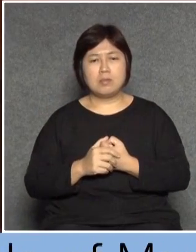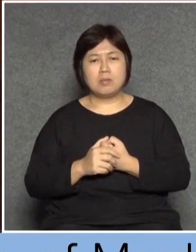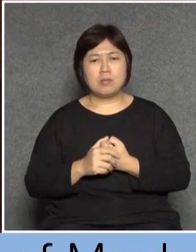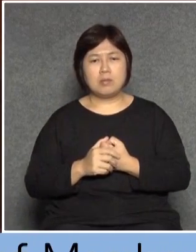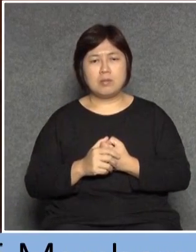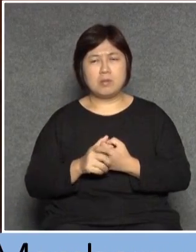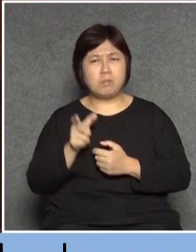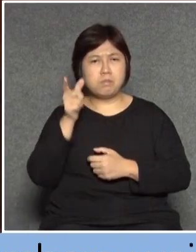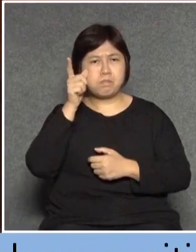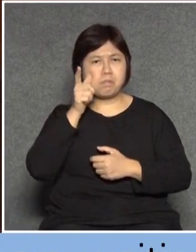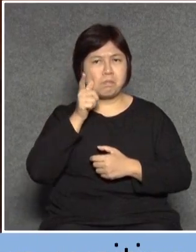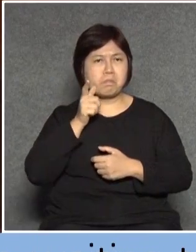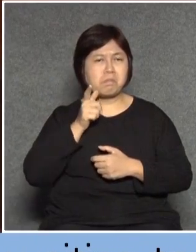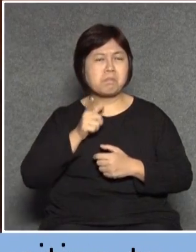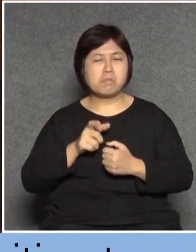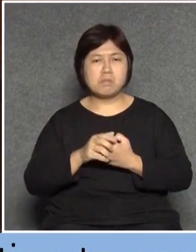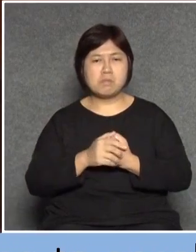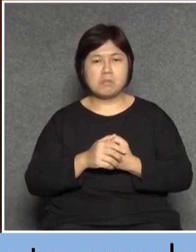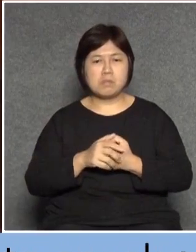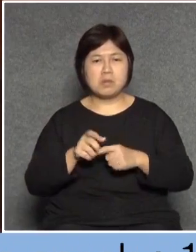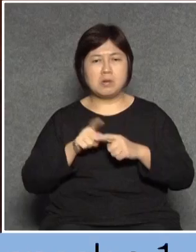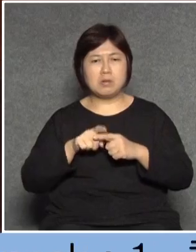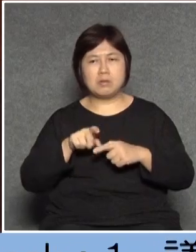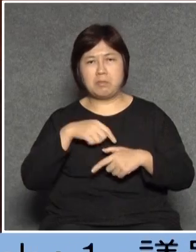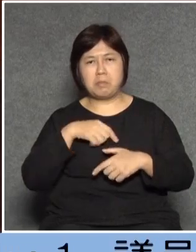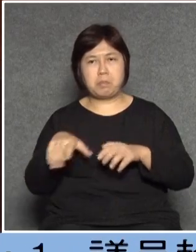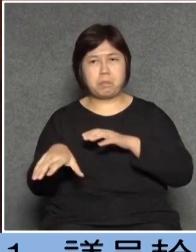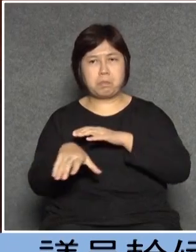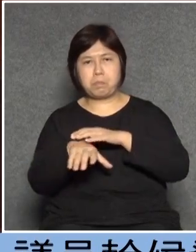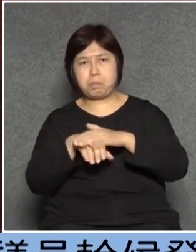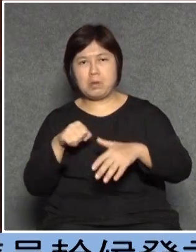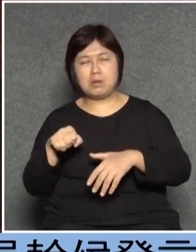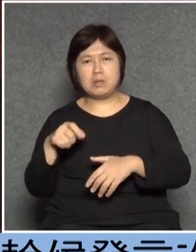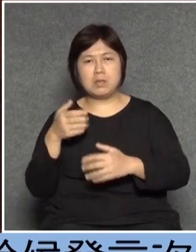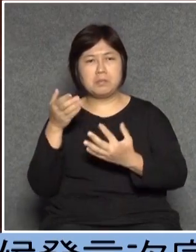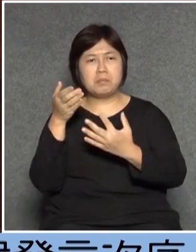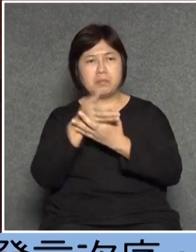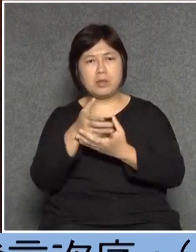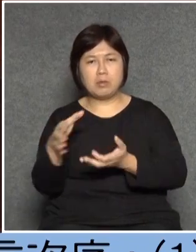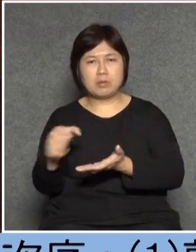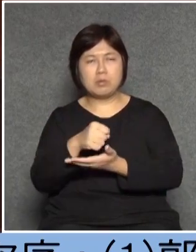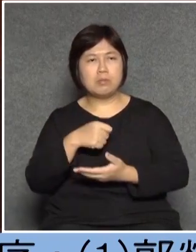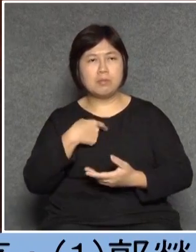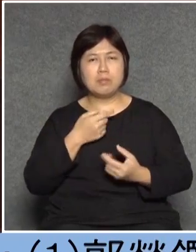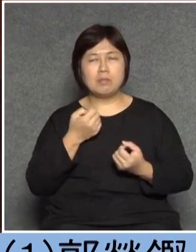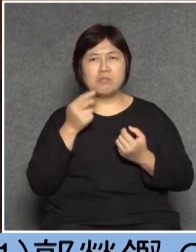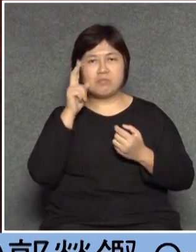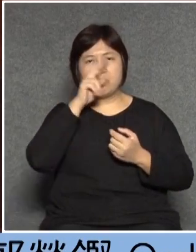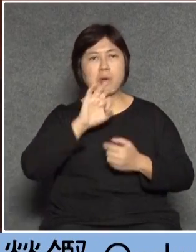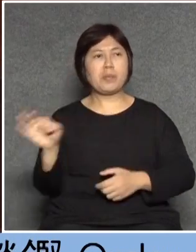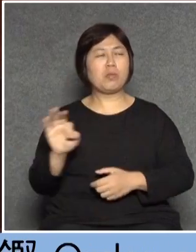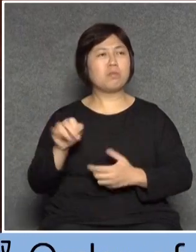厚顏無恥，大佬簡直是海盜王國來的，是不是？侵權就是面不紅耳不熱，是不